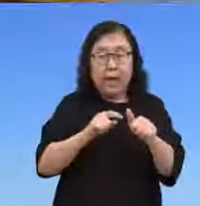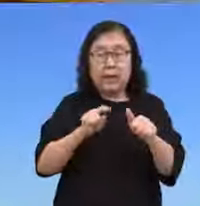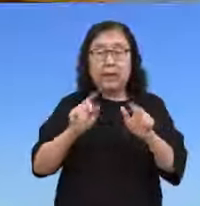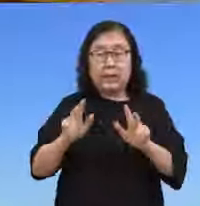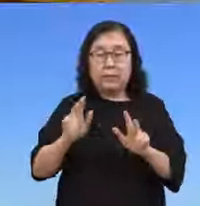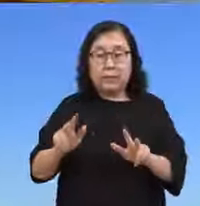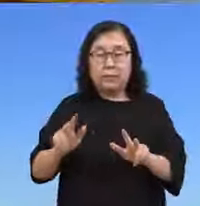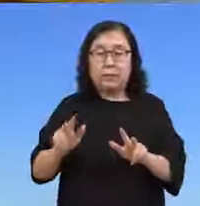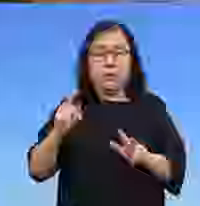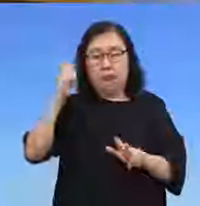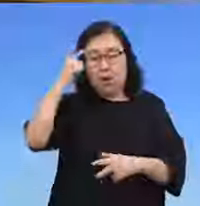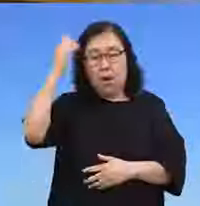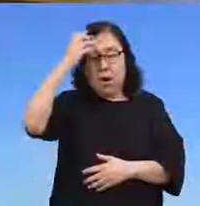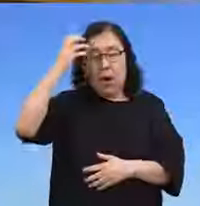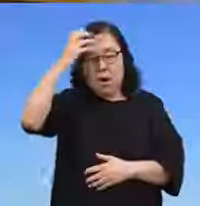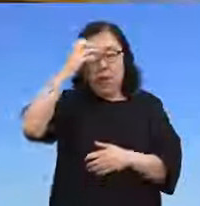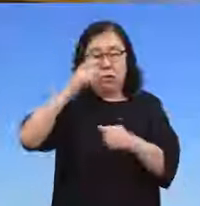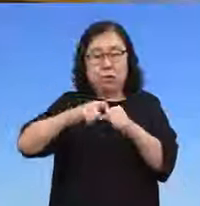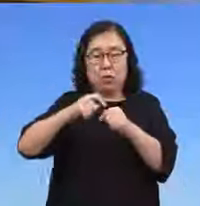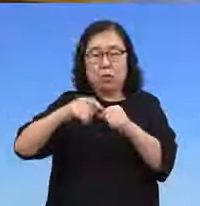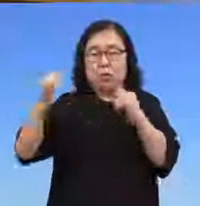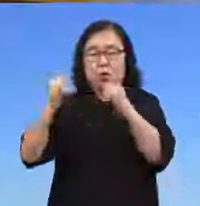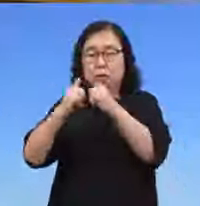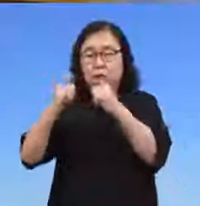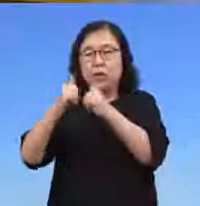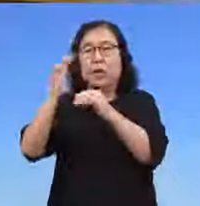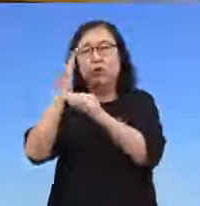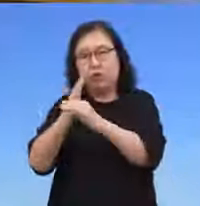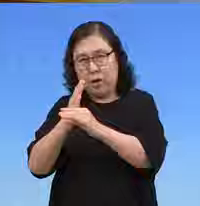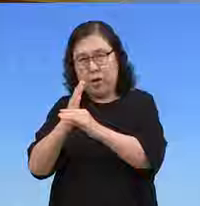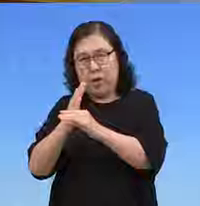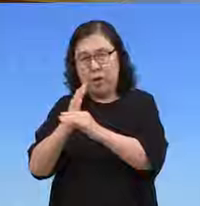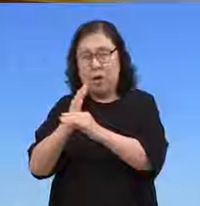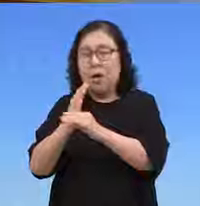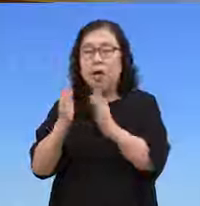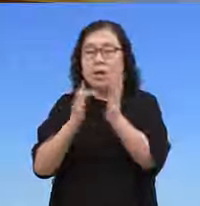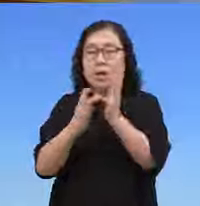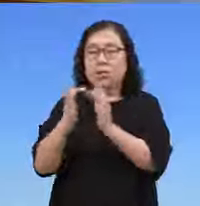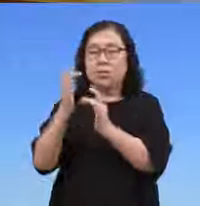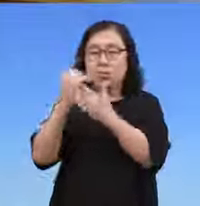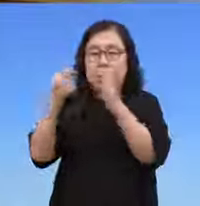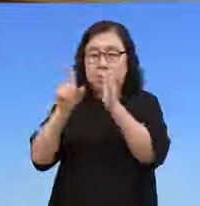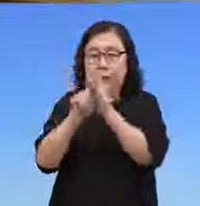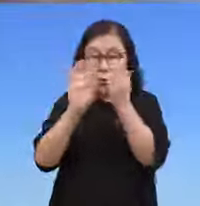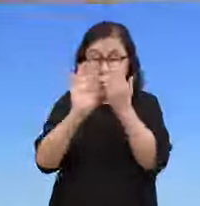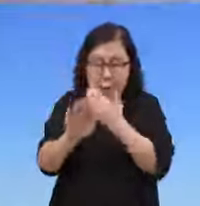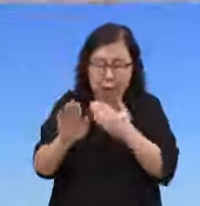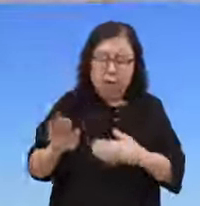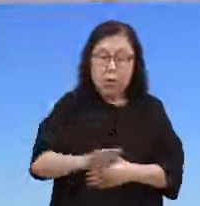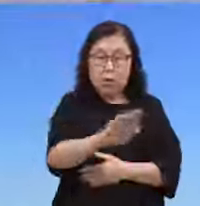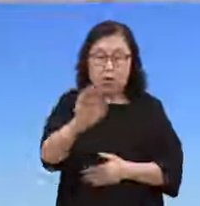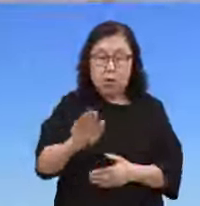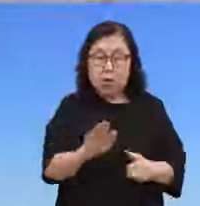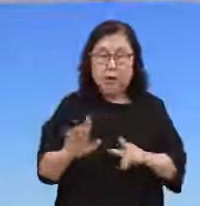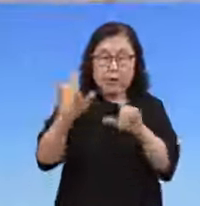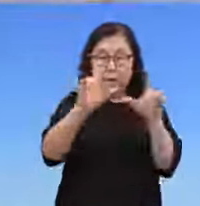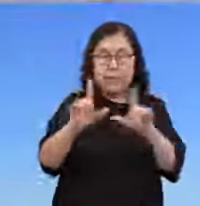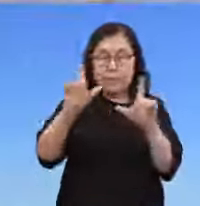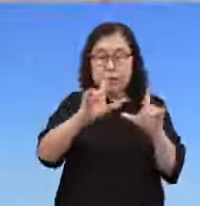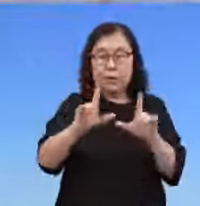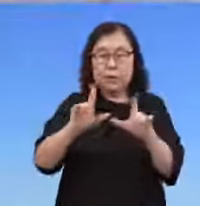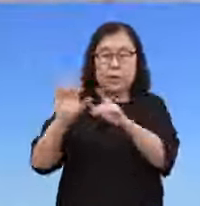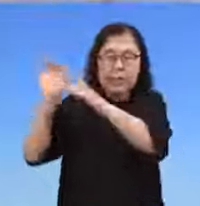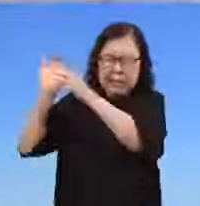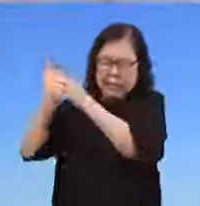됩니다. 아니요, 지금뿐만이 아니고 예수 믿은 이후에 내내 우리의 삶은 영적 전쟁입니다. 예수님 믿기 전에는 무슨